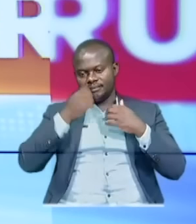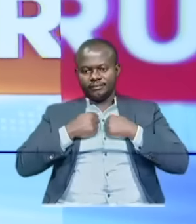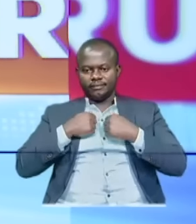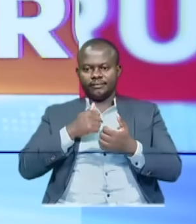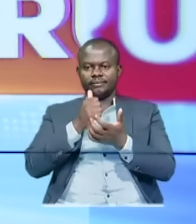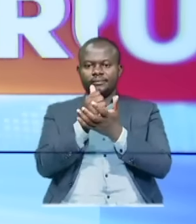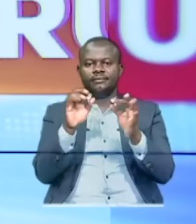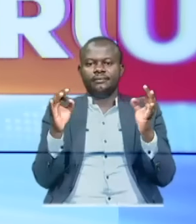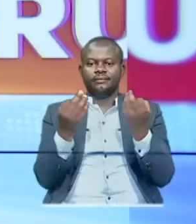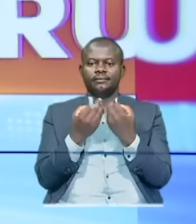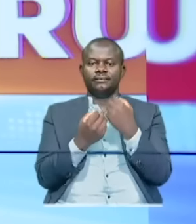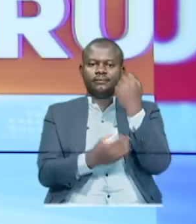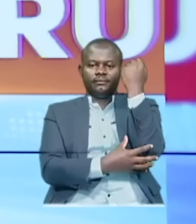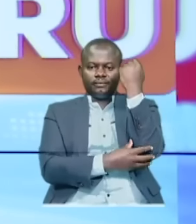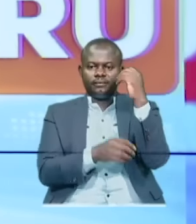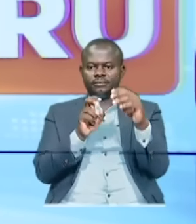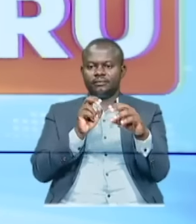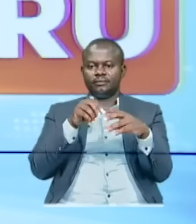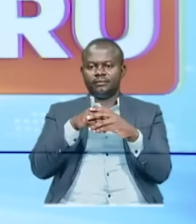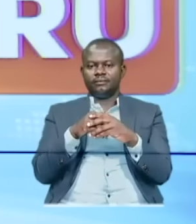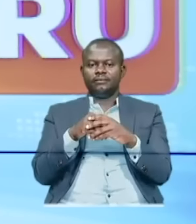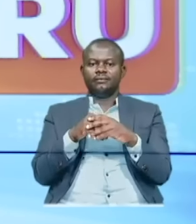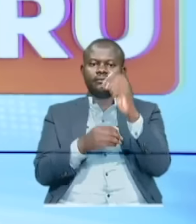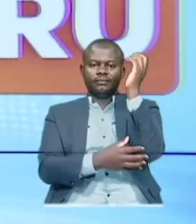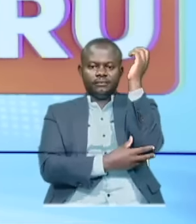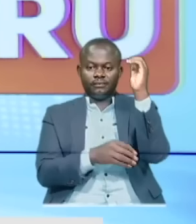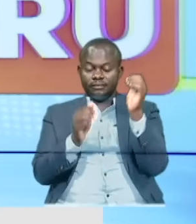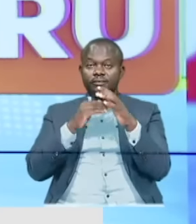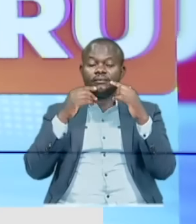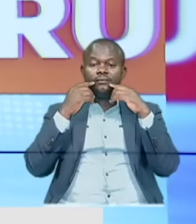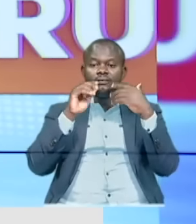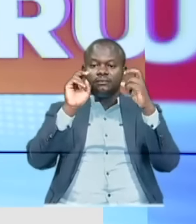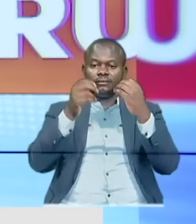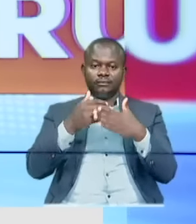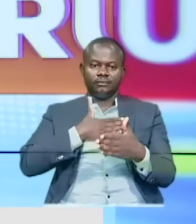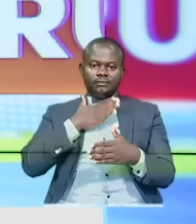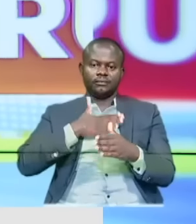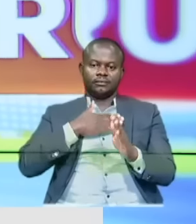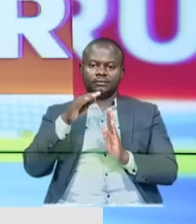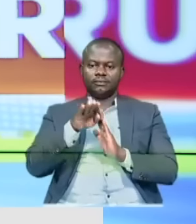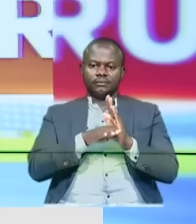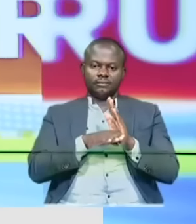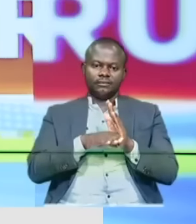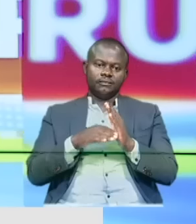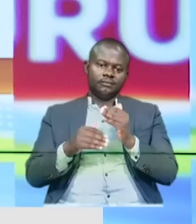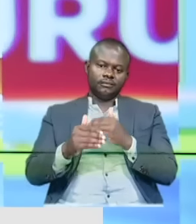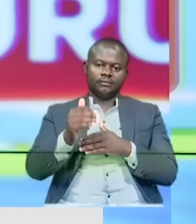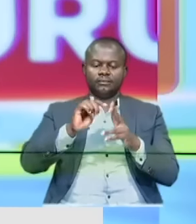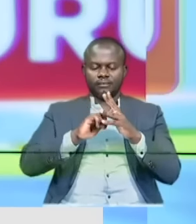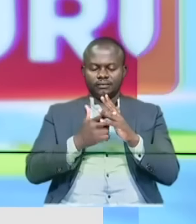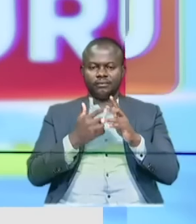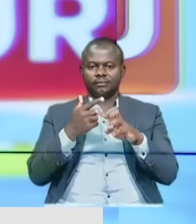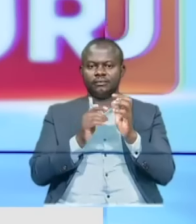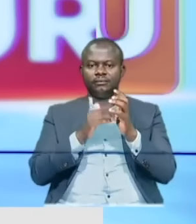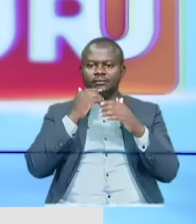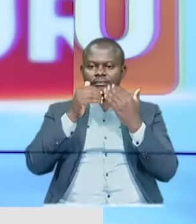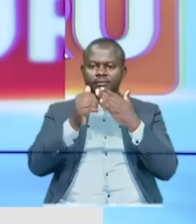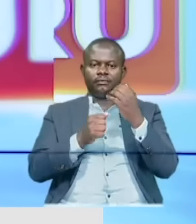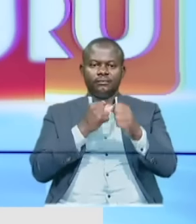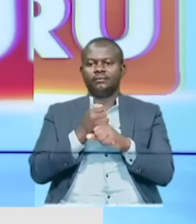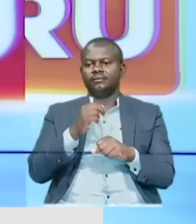gufasha imiryango ikennye kwivana mu bukene bakaba bavuga ko rero bishimiye iyo gahunda igiye kubaheraho bakavuga ko nabo mu gihe cy'imyaka